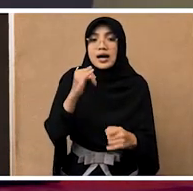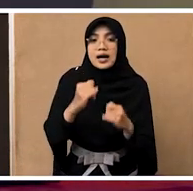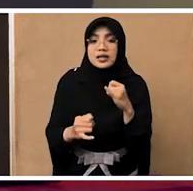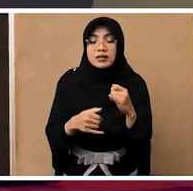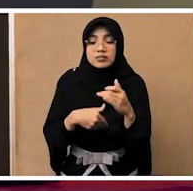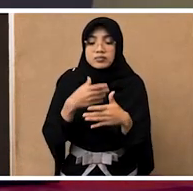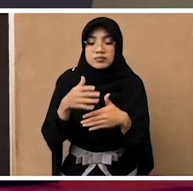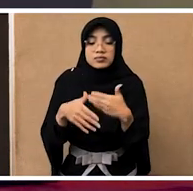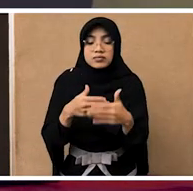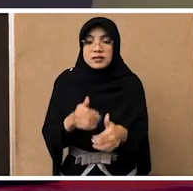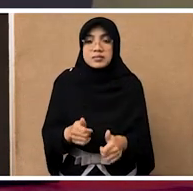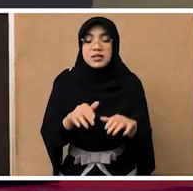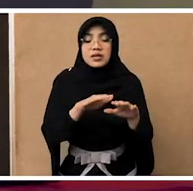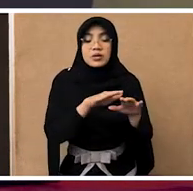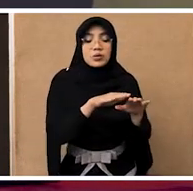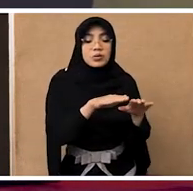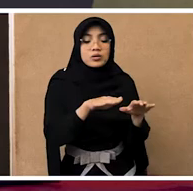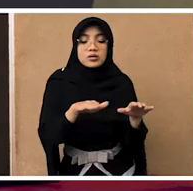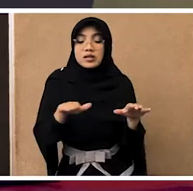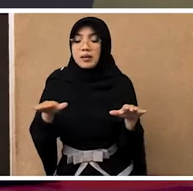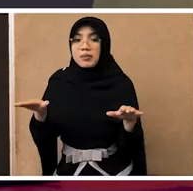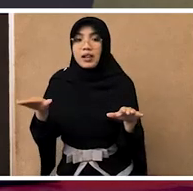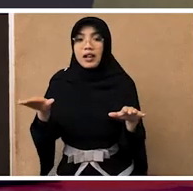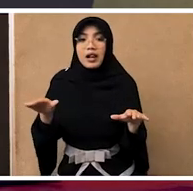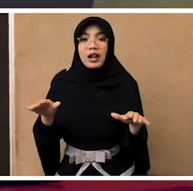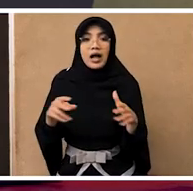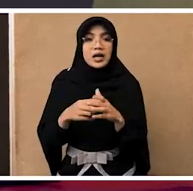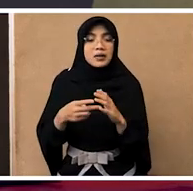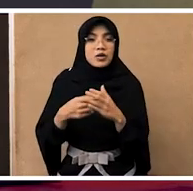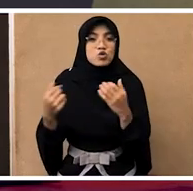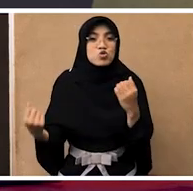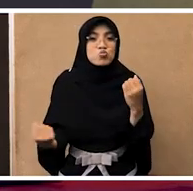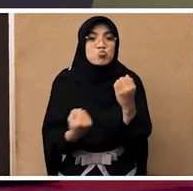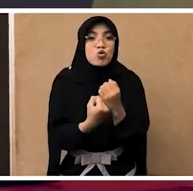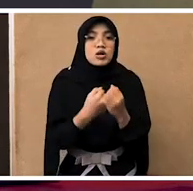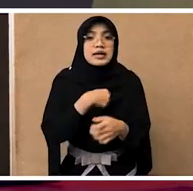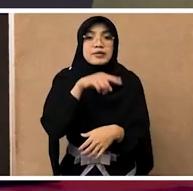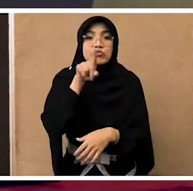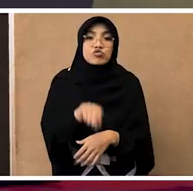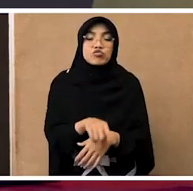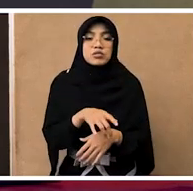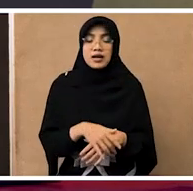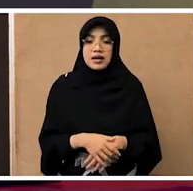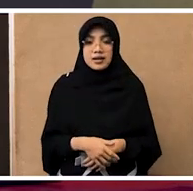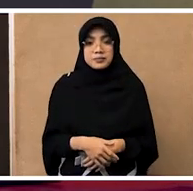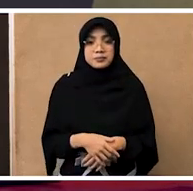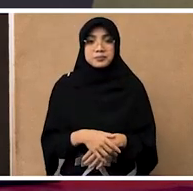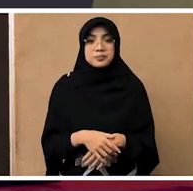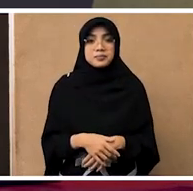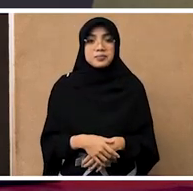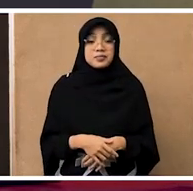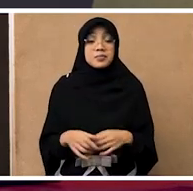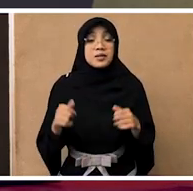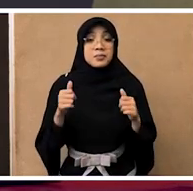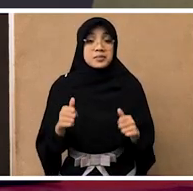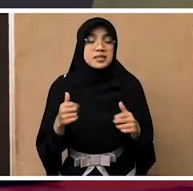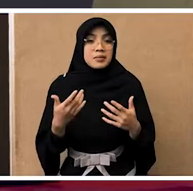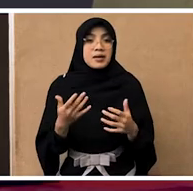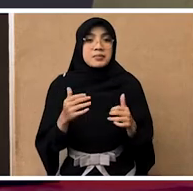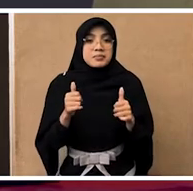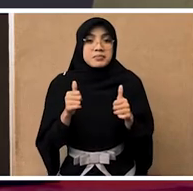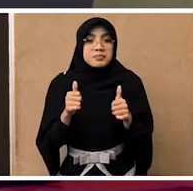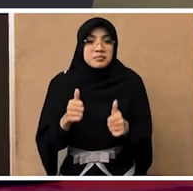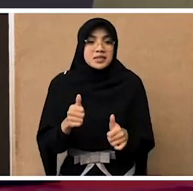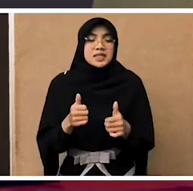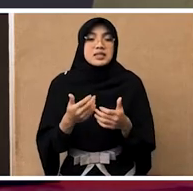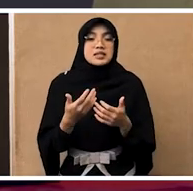bisa stabil begitu berarti kan sebenarnya karena support itu yang dibutuhkan gitu bisa apa namanya Bisa